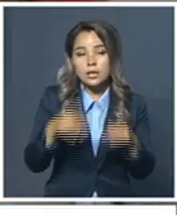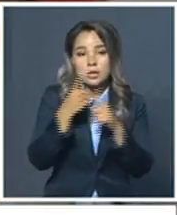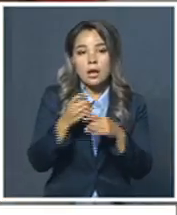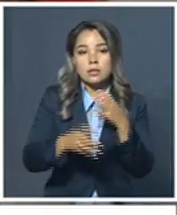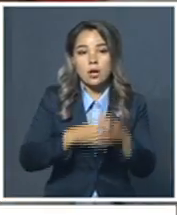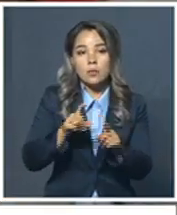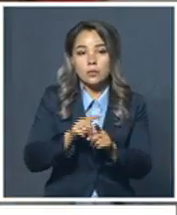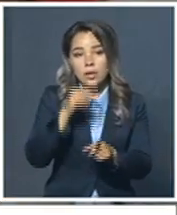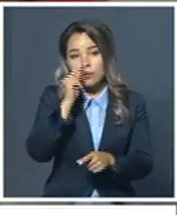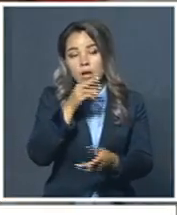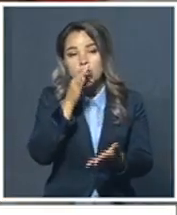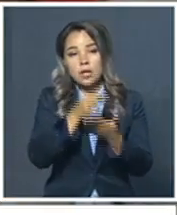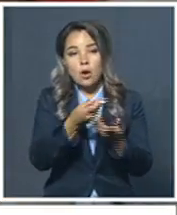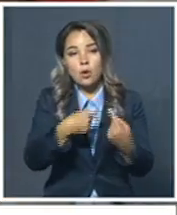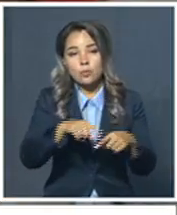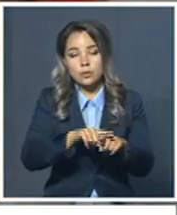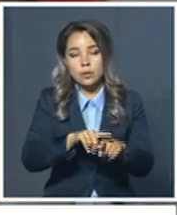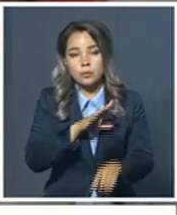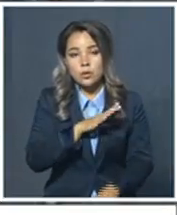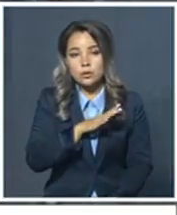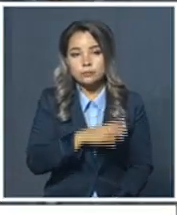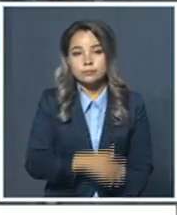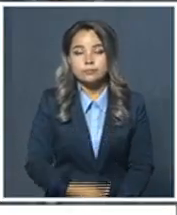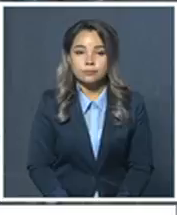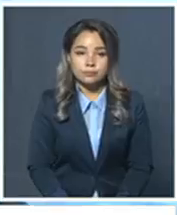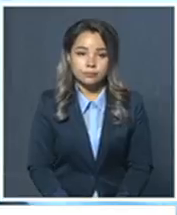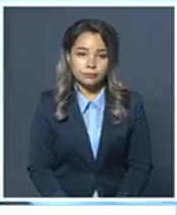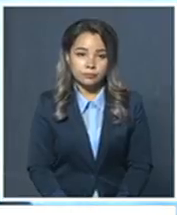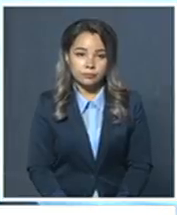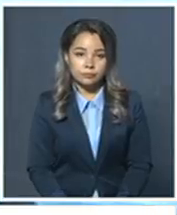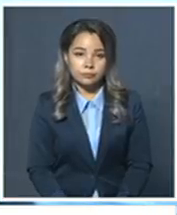халықаралық ұйымды кінәлап отыр.